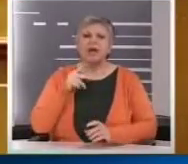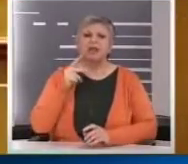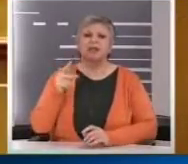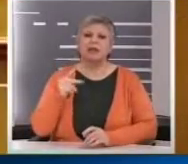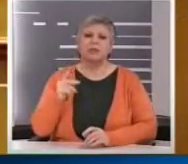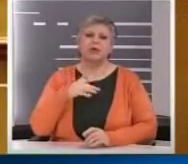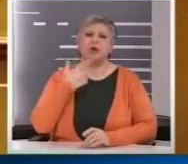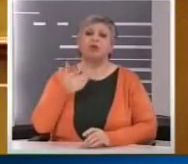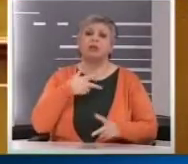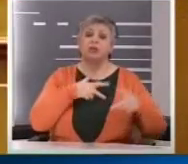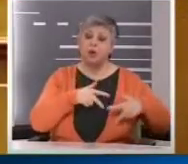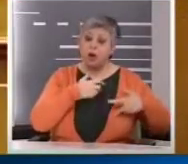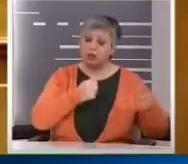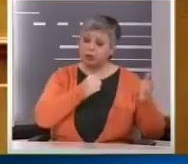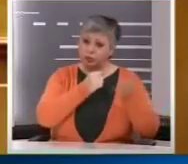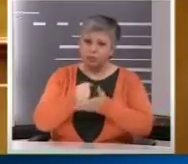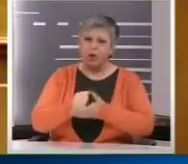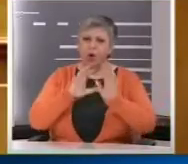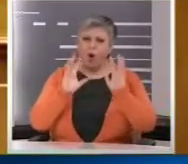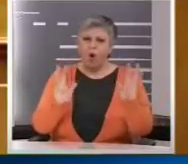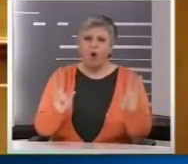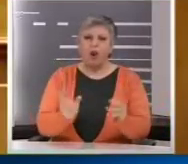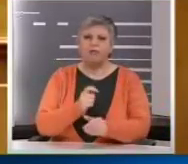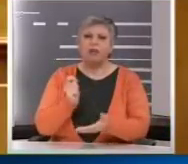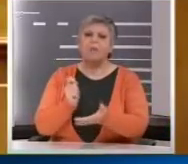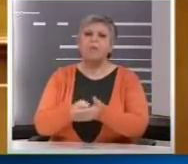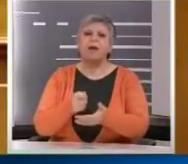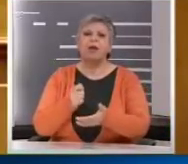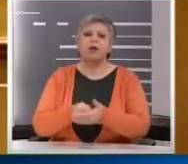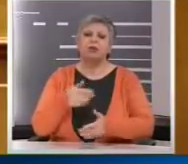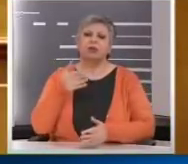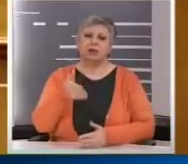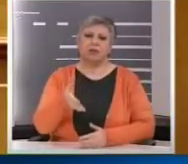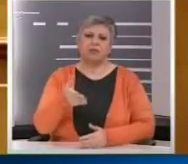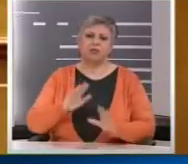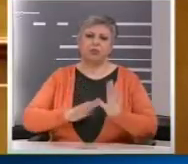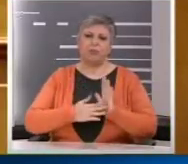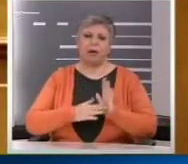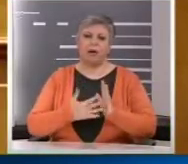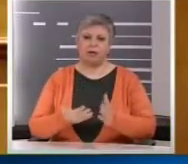κρατική επιχορήγηση την οποία είχε και τα υπόλοιπά του. Μας κατηγορείτε